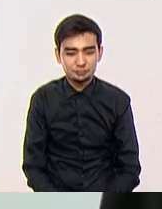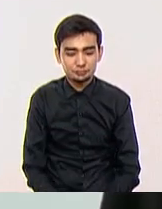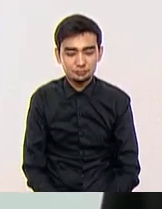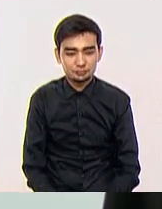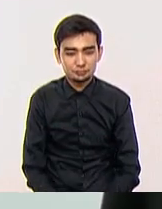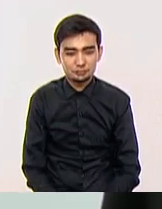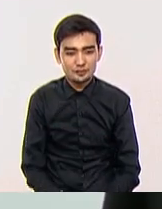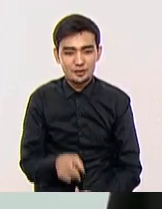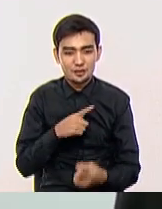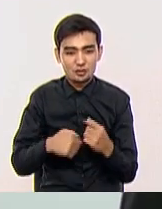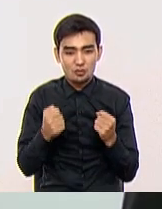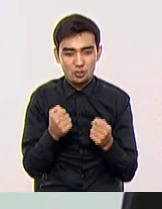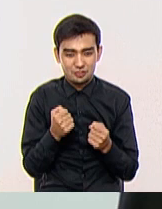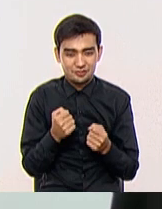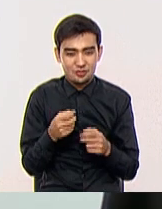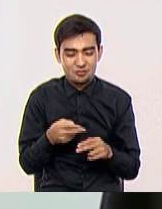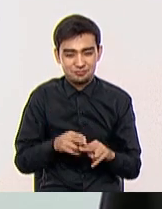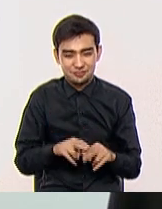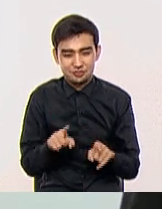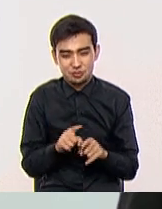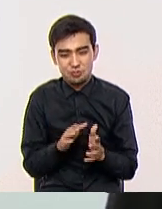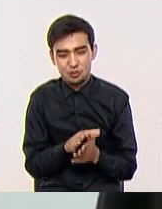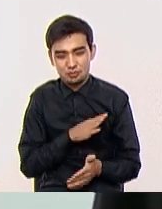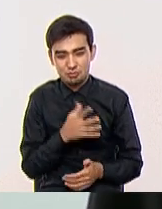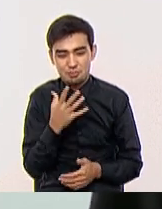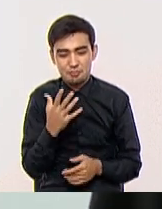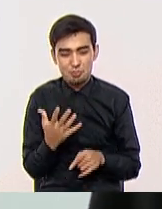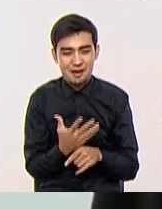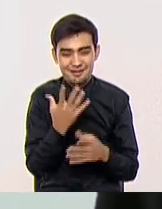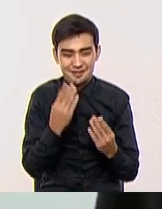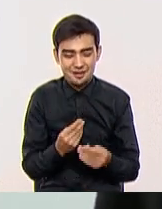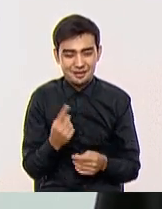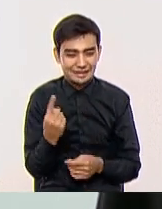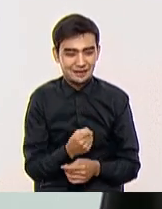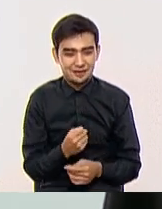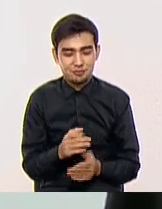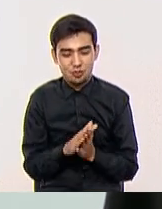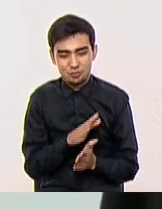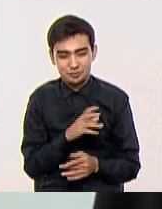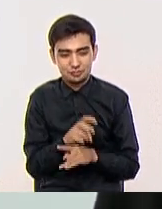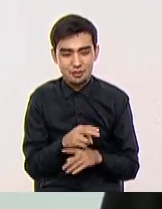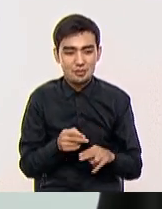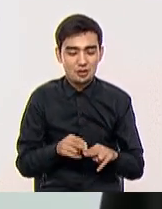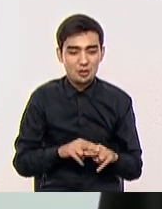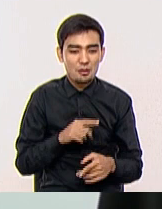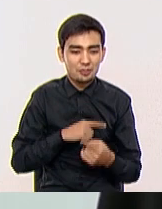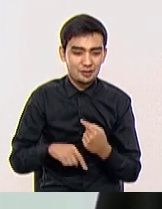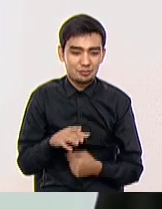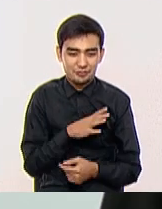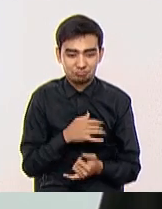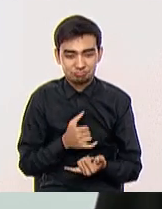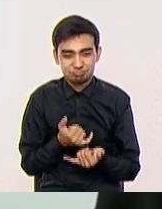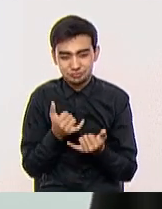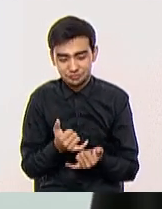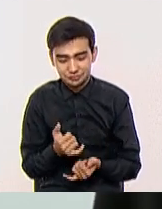любят наши спортивные занятия. Даже просят 5 дней в неделю заниматься. Поэтому мы где-то идем